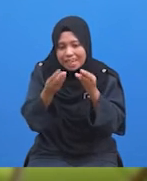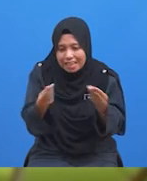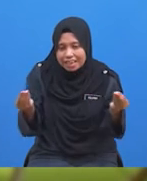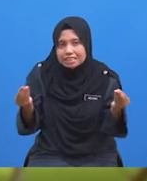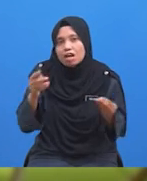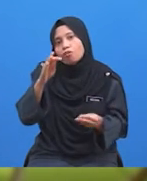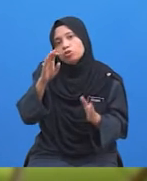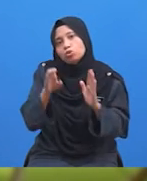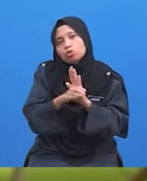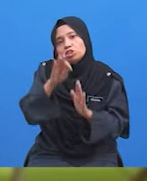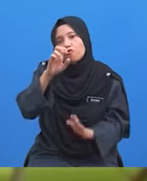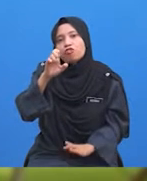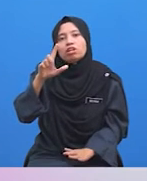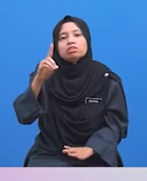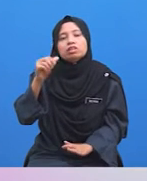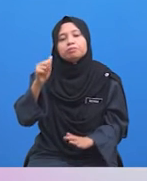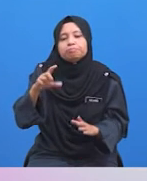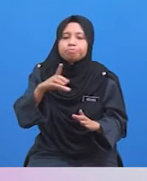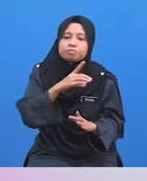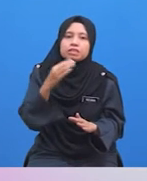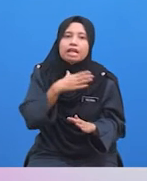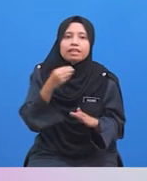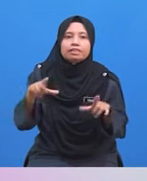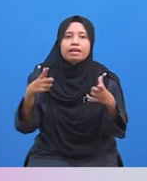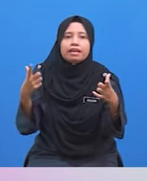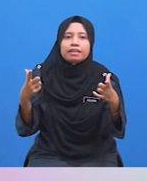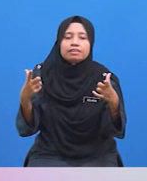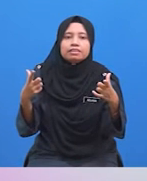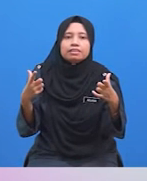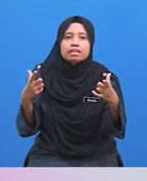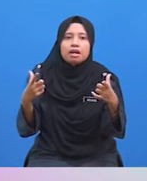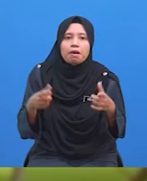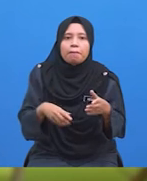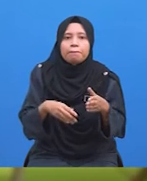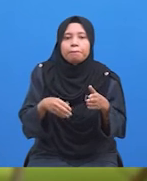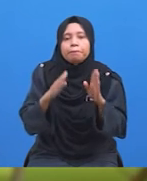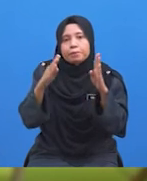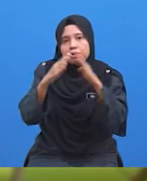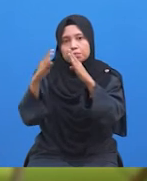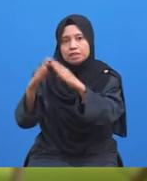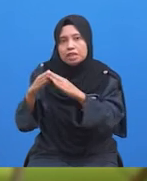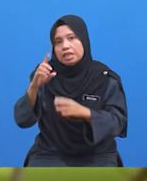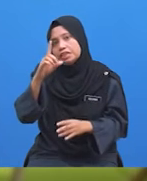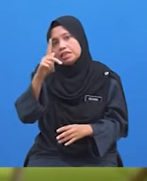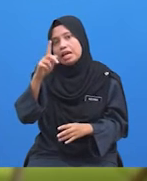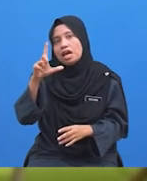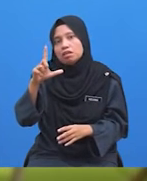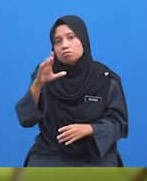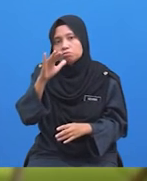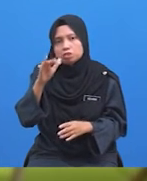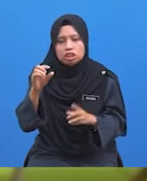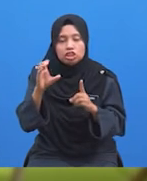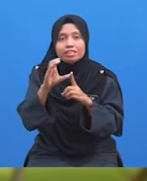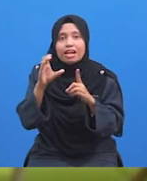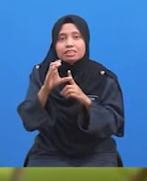rancangan yang telah dibuka pemandangan yang berlaku di pinggir Bandar Kuala Lumpur seperti ceras